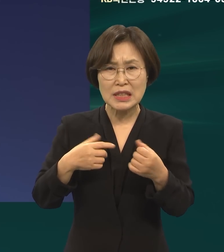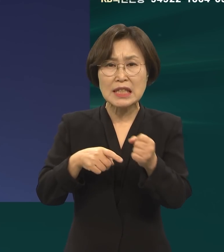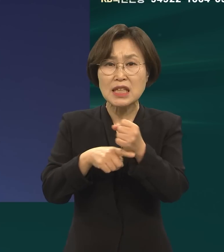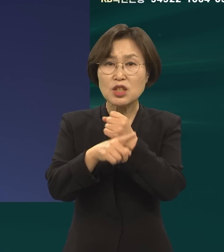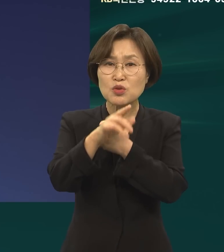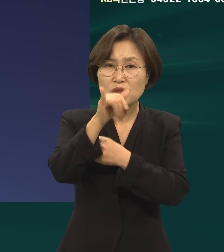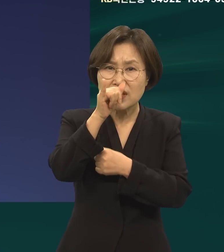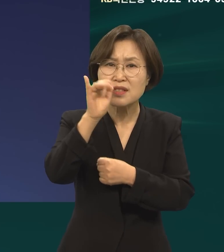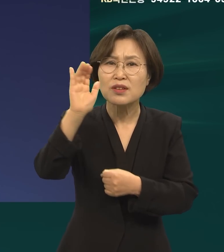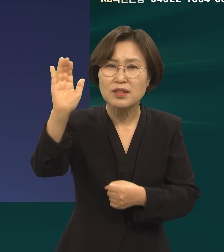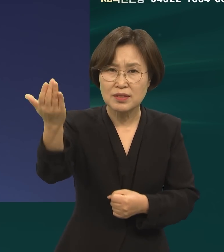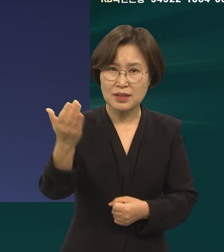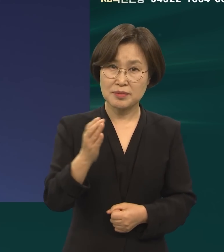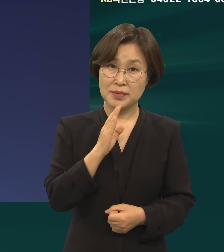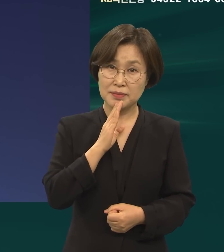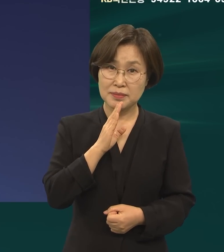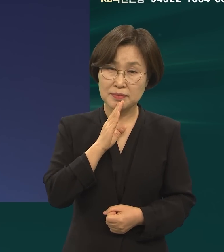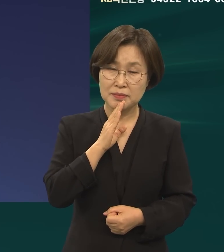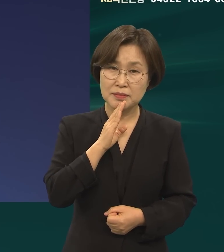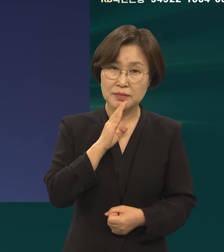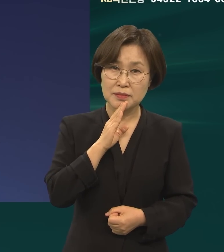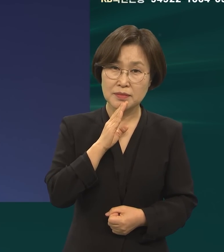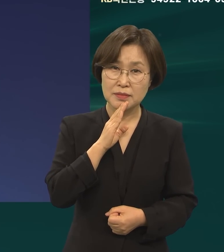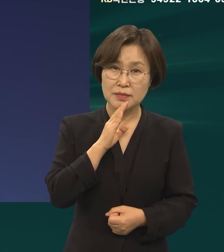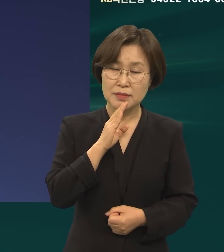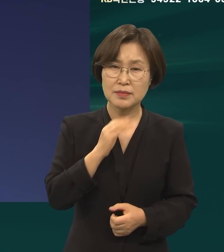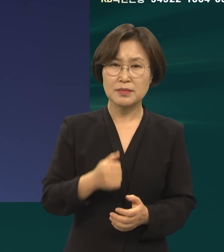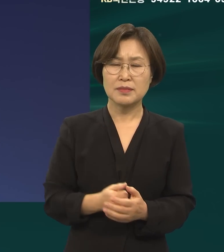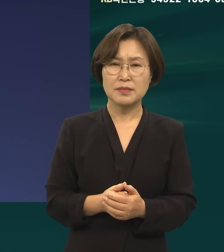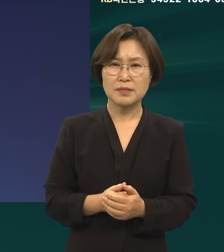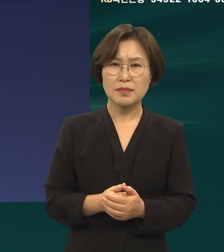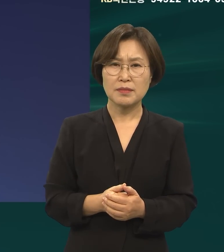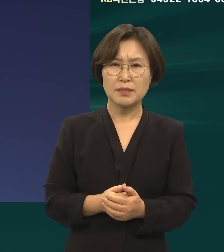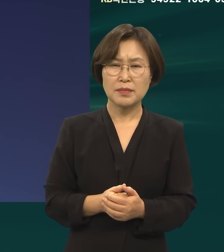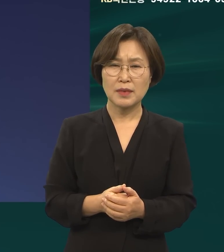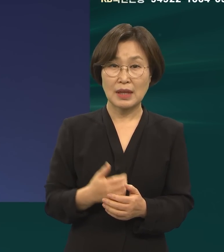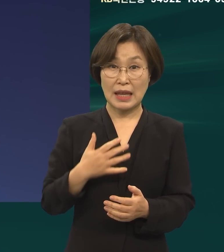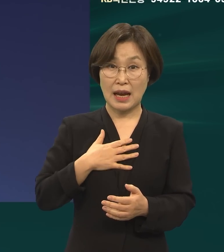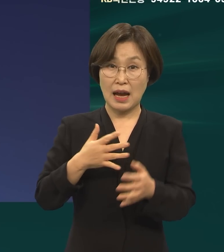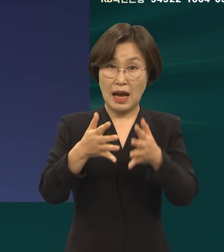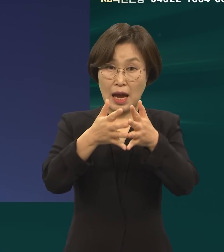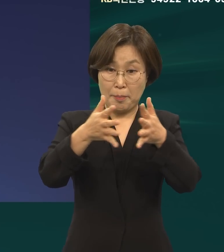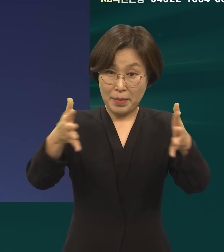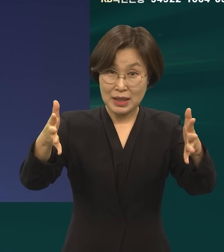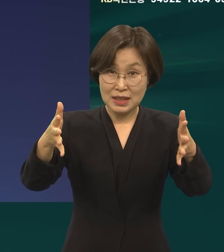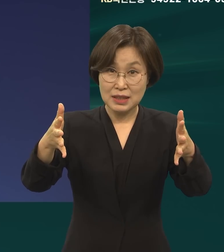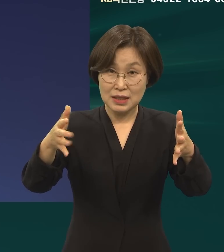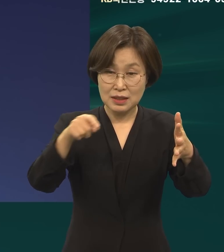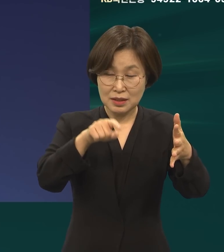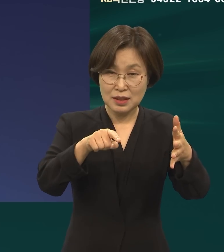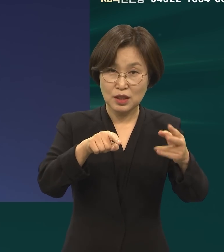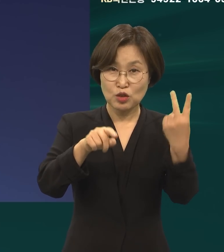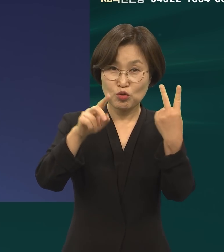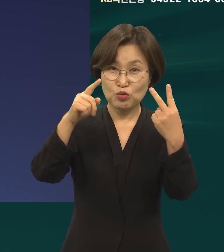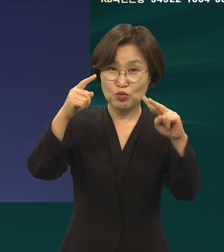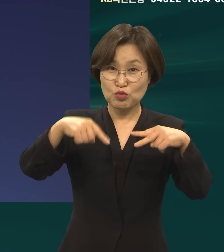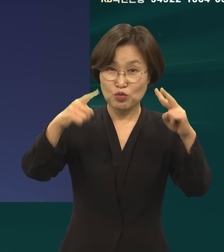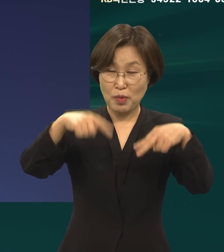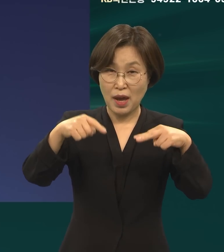겁니다. 맞습니까? 여러분이 집이 없는 사람도 많지만 아파트 자기가 살고 있는 집이 2배 오르면 어때요?